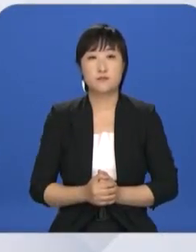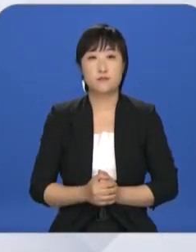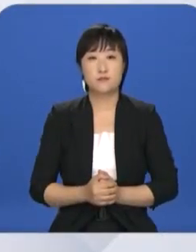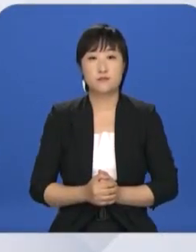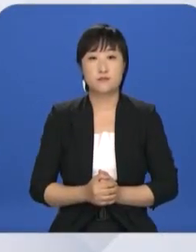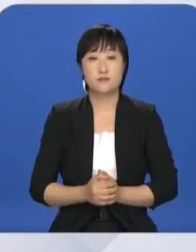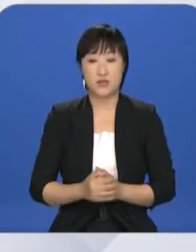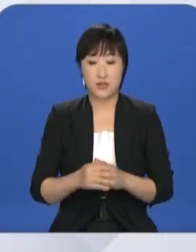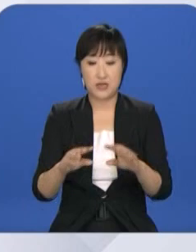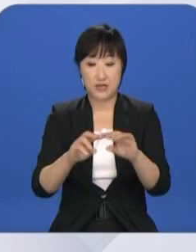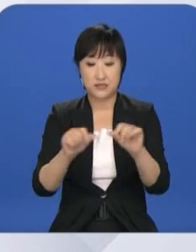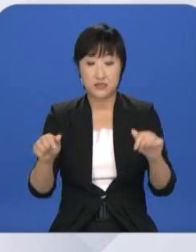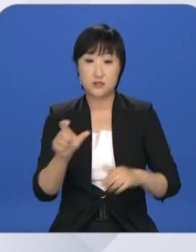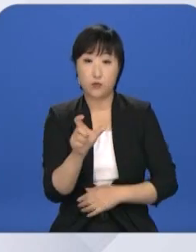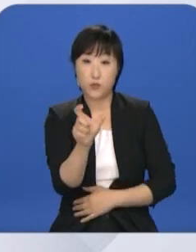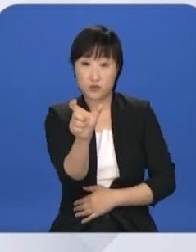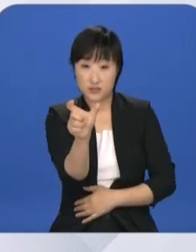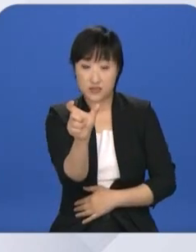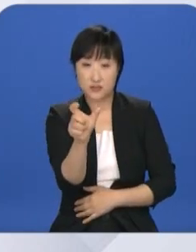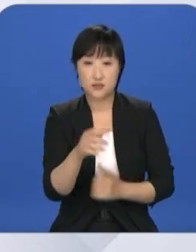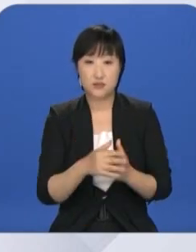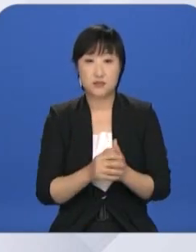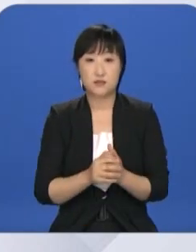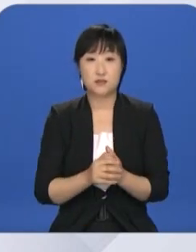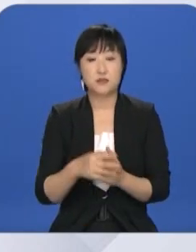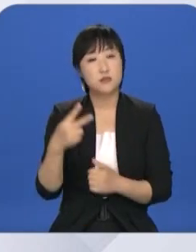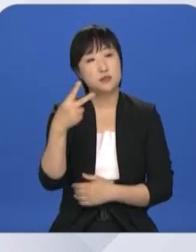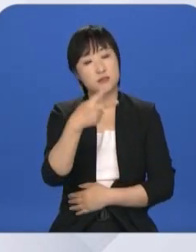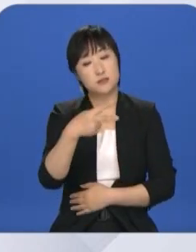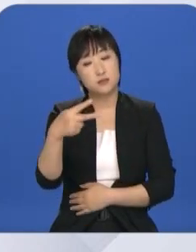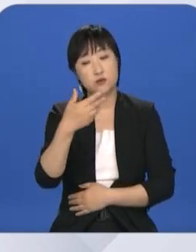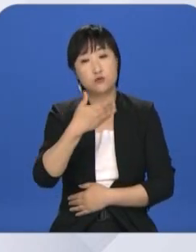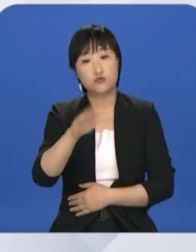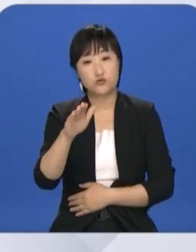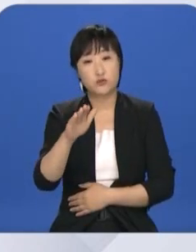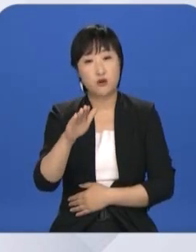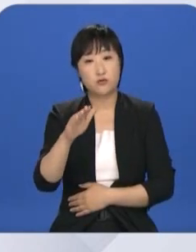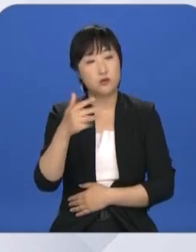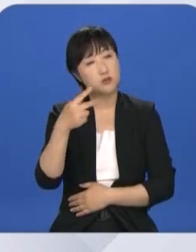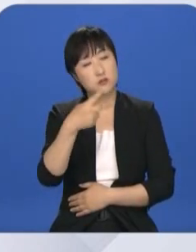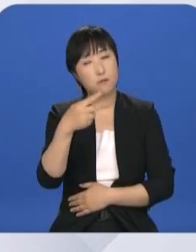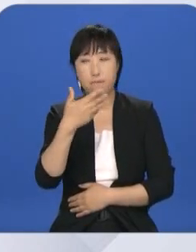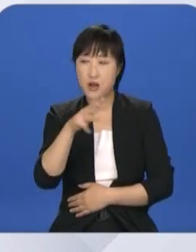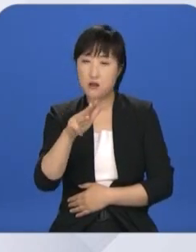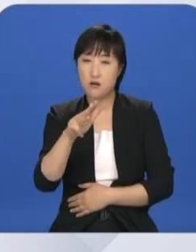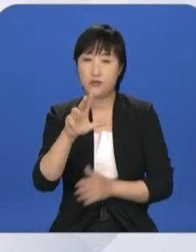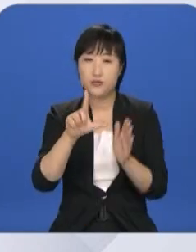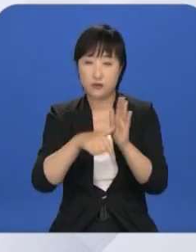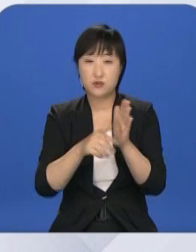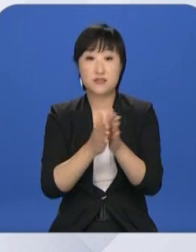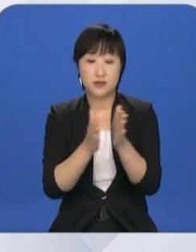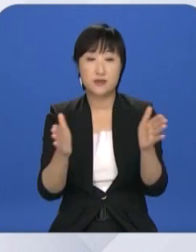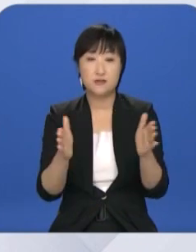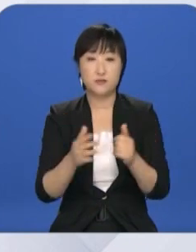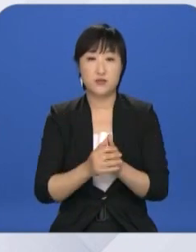주십시오. 지리적 표시제는 제가 2009년부터 2008년부터 시행했던 사항입니다. 오래된